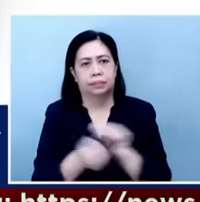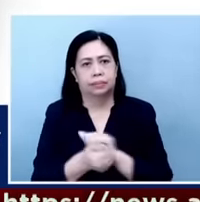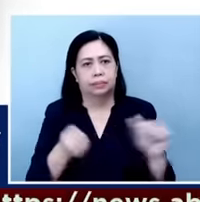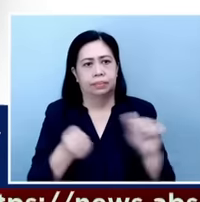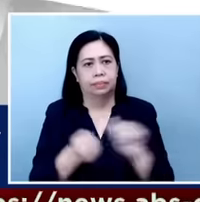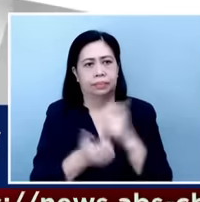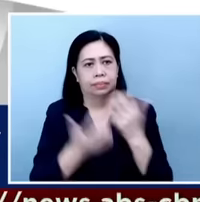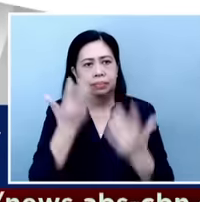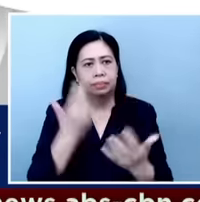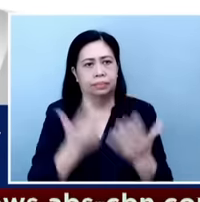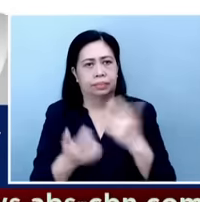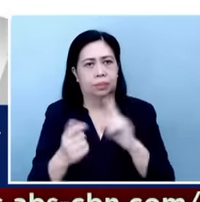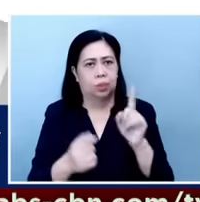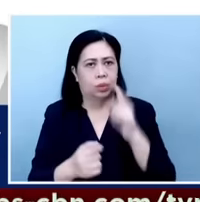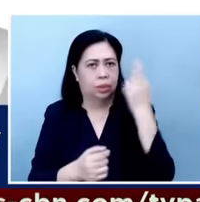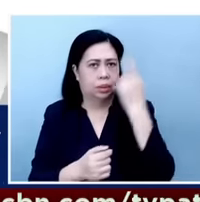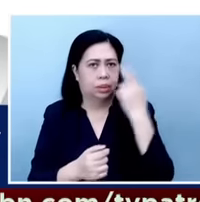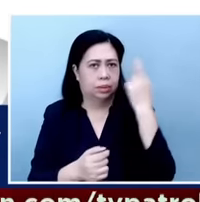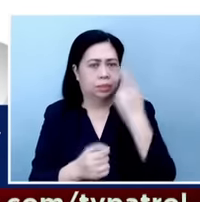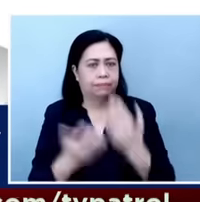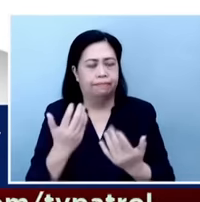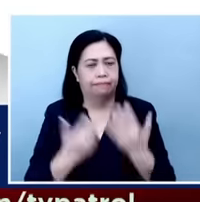at ang naging sanhi nito.